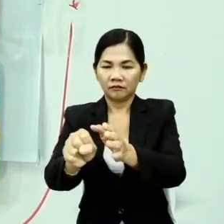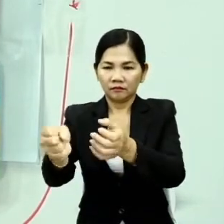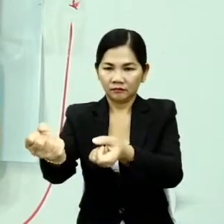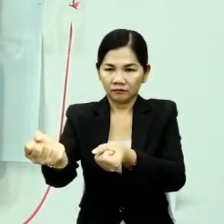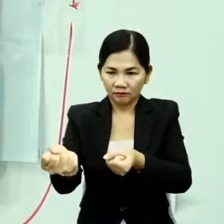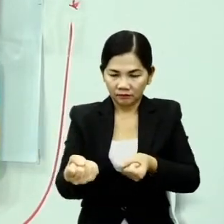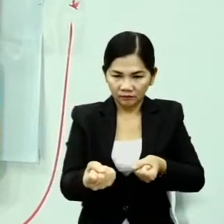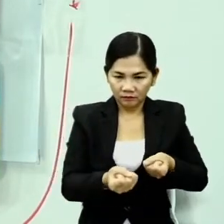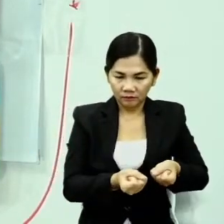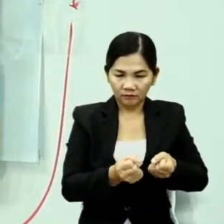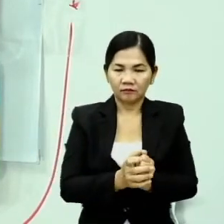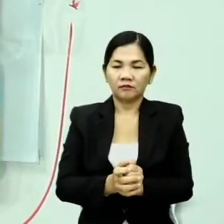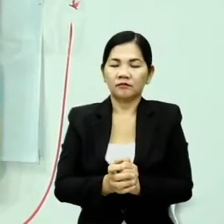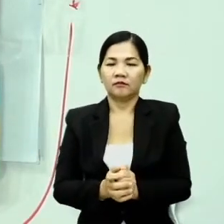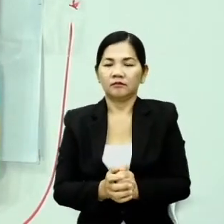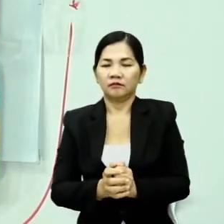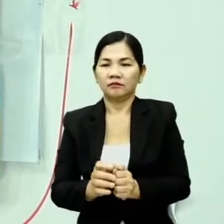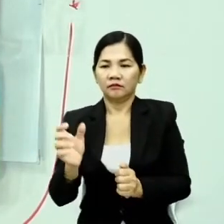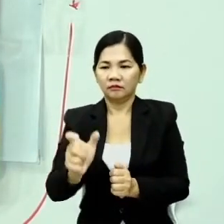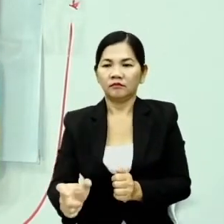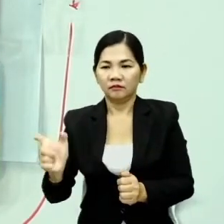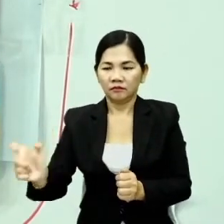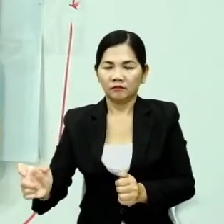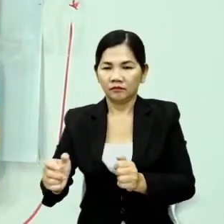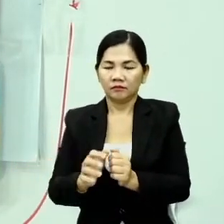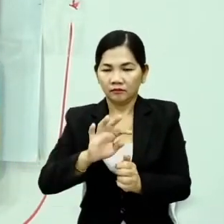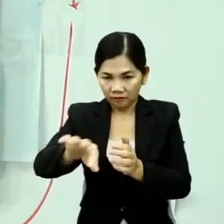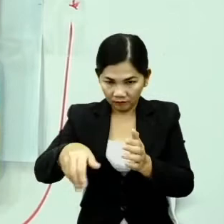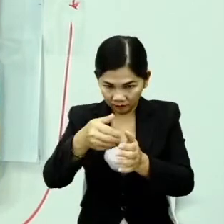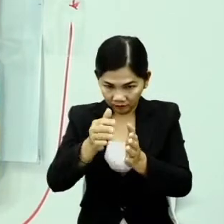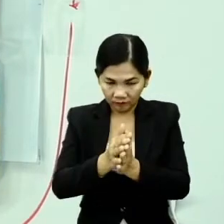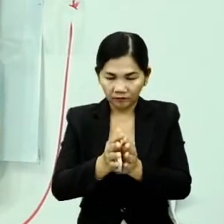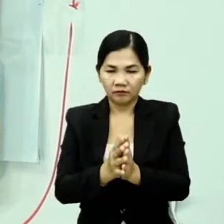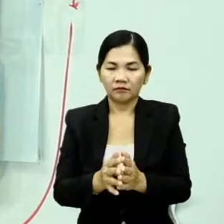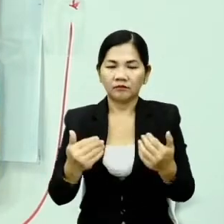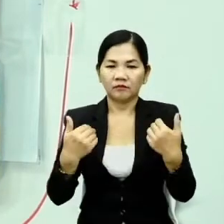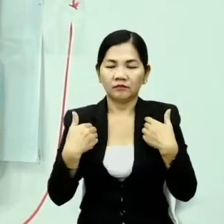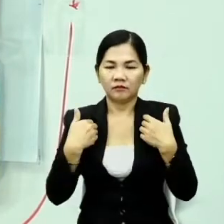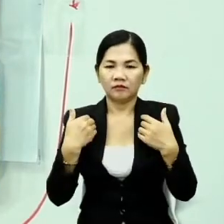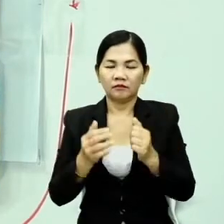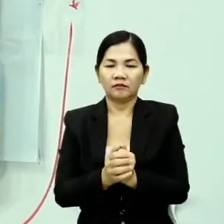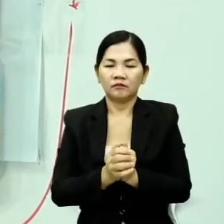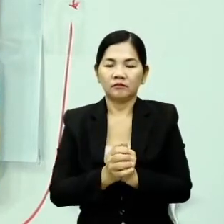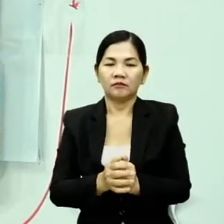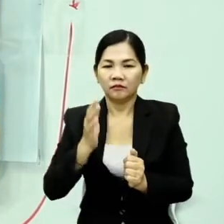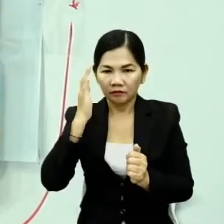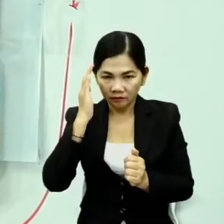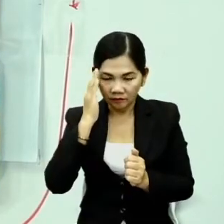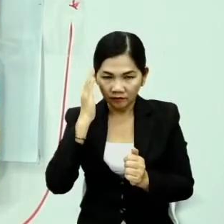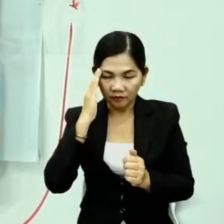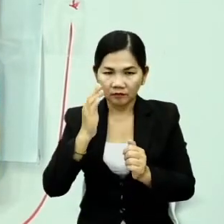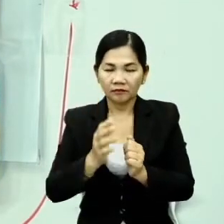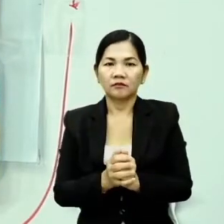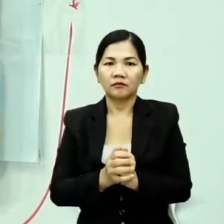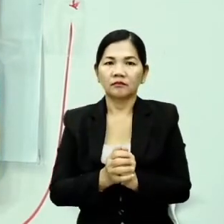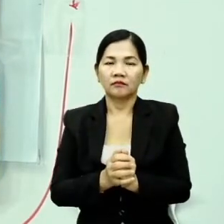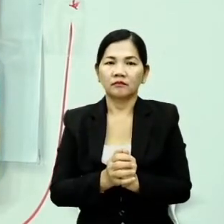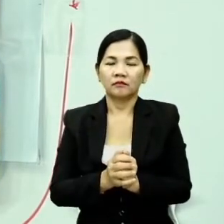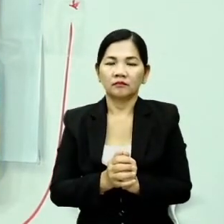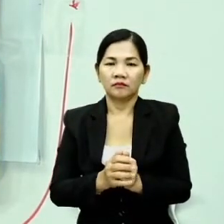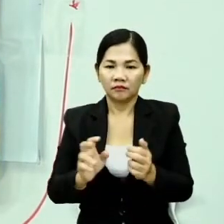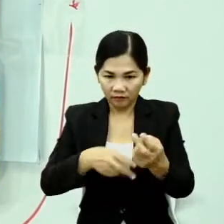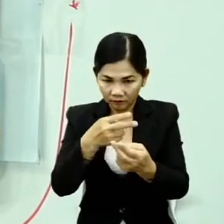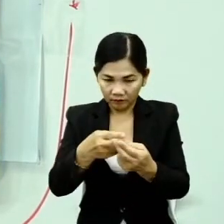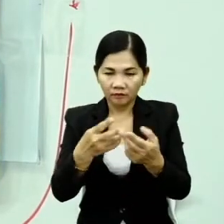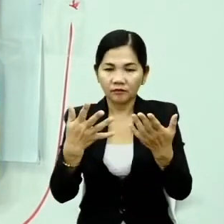con nát cha chùm nuôi cha cầm lắng một nụ dương cha ô con tràn chẳng lẽ cru cha chẳng đằng cha con ban ở